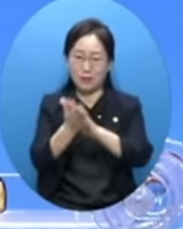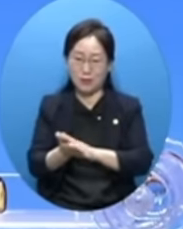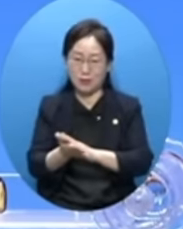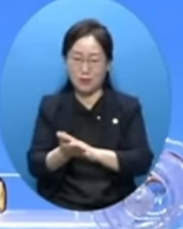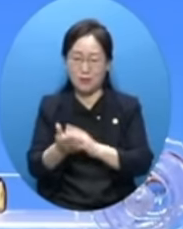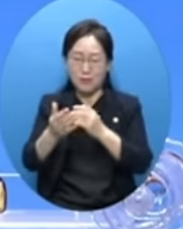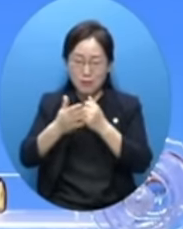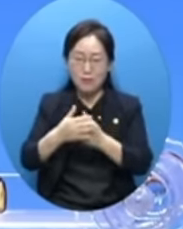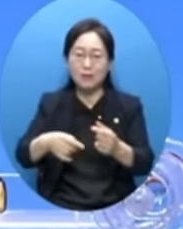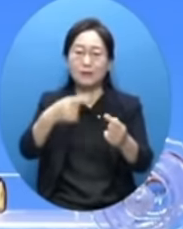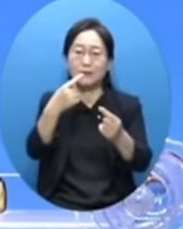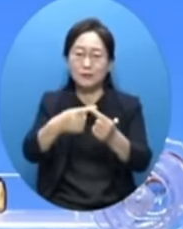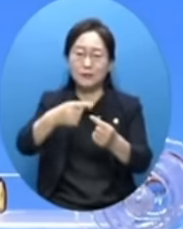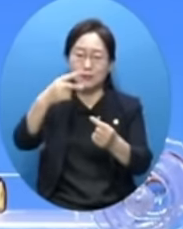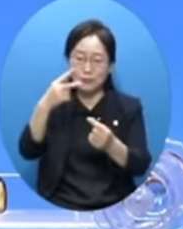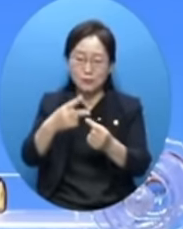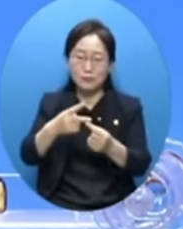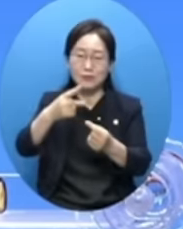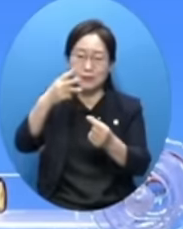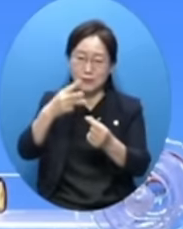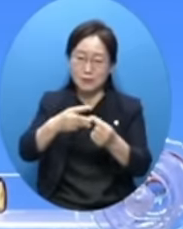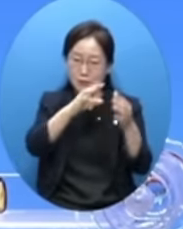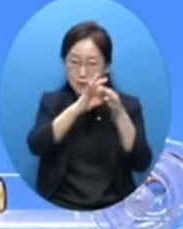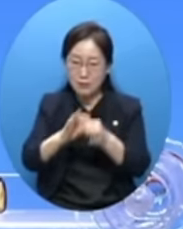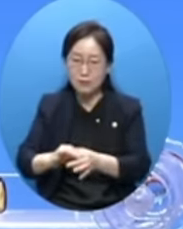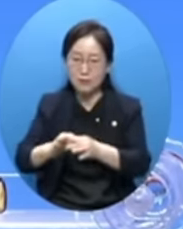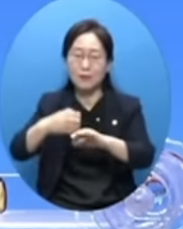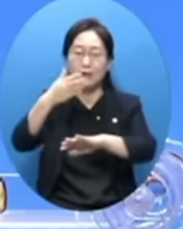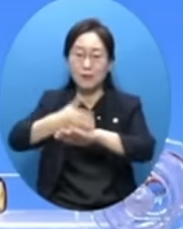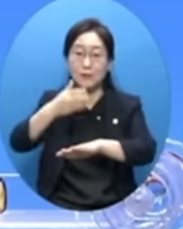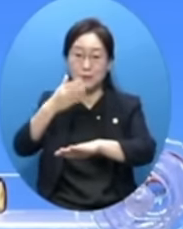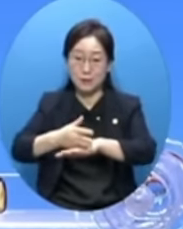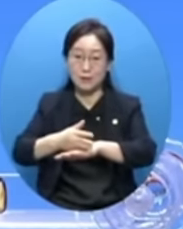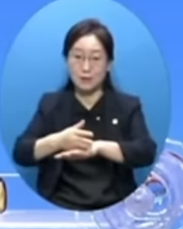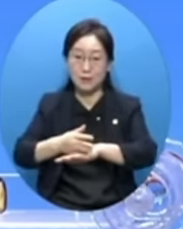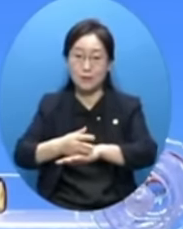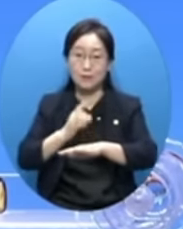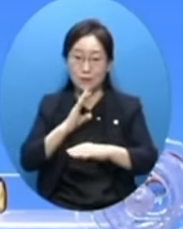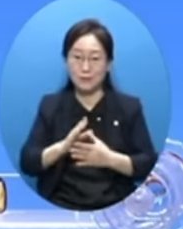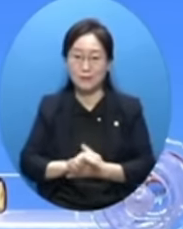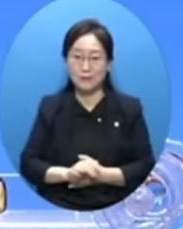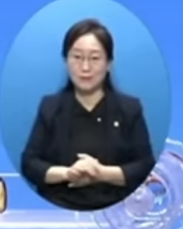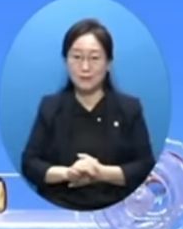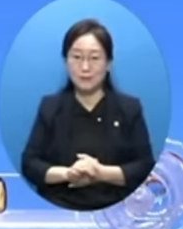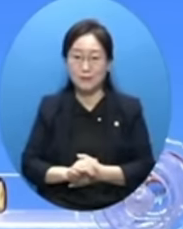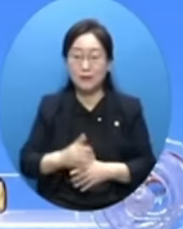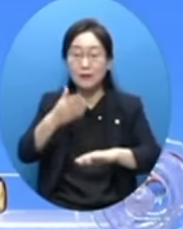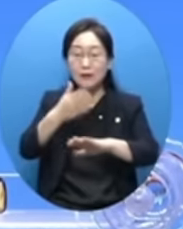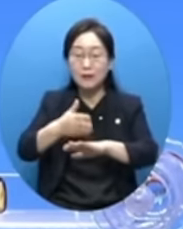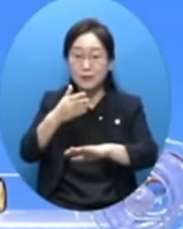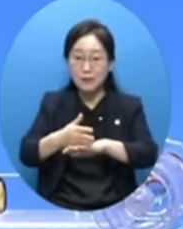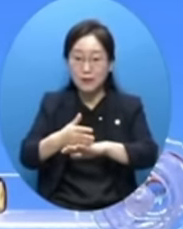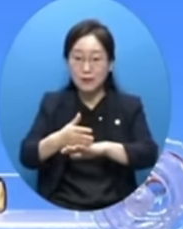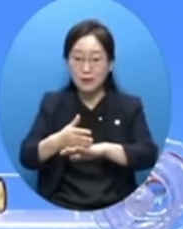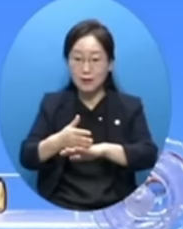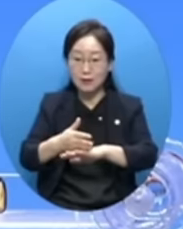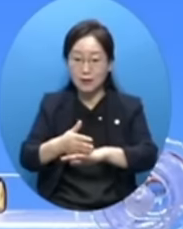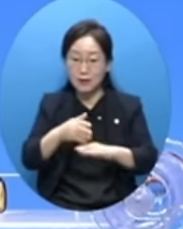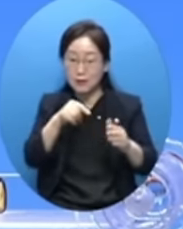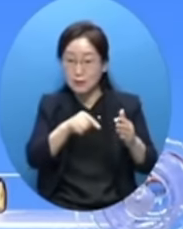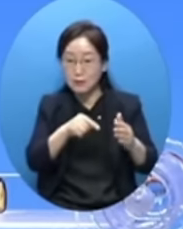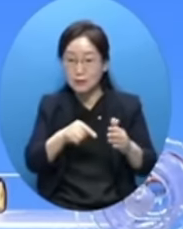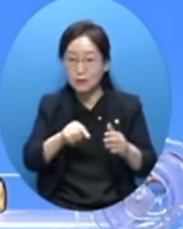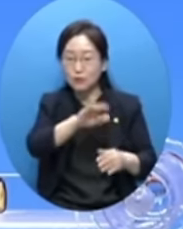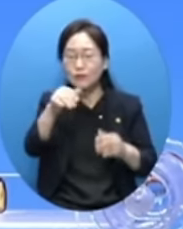첫째도 감사요, 둘째도 감사요, 마지막도 감사인 것입니다. 감사가 우리의 삶을 의미 있게